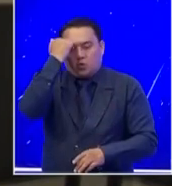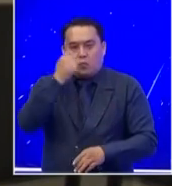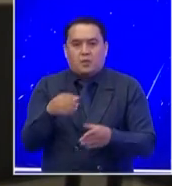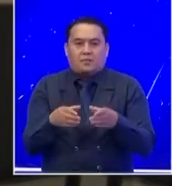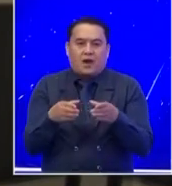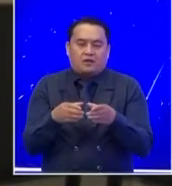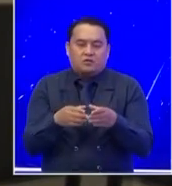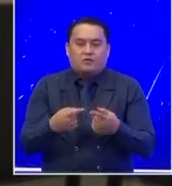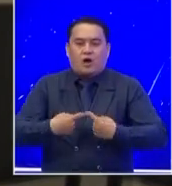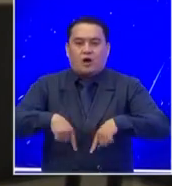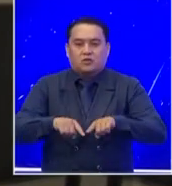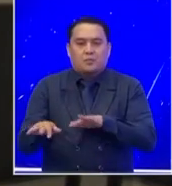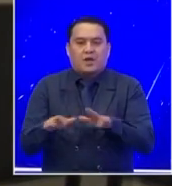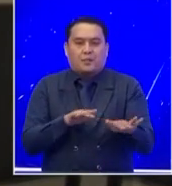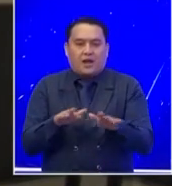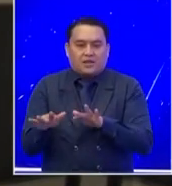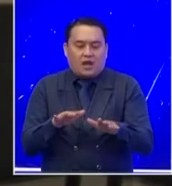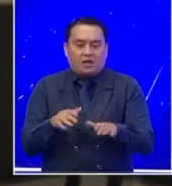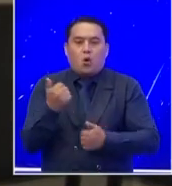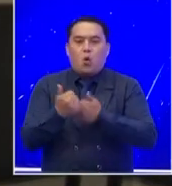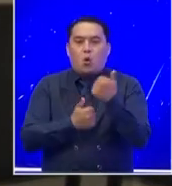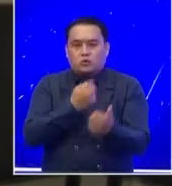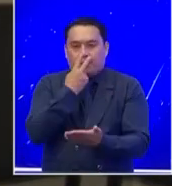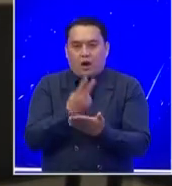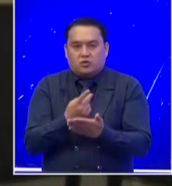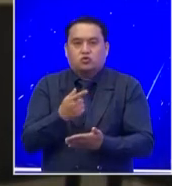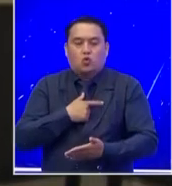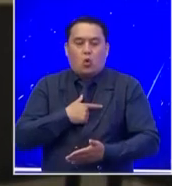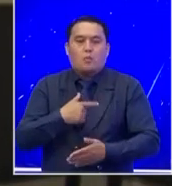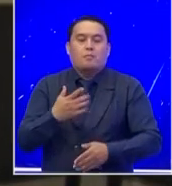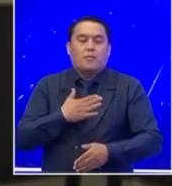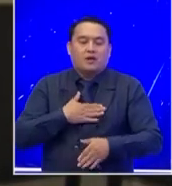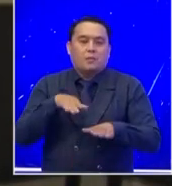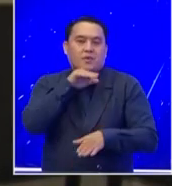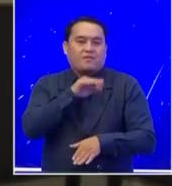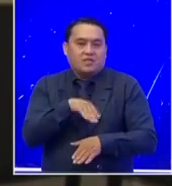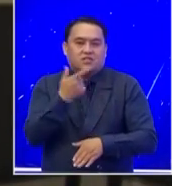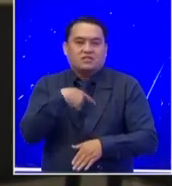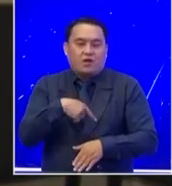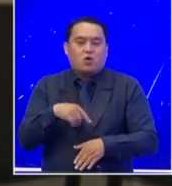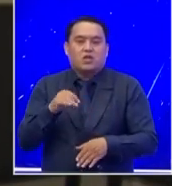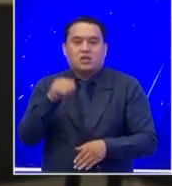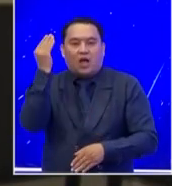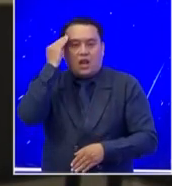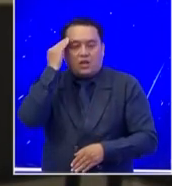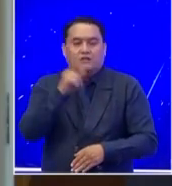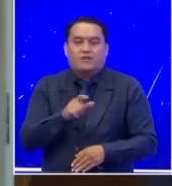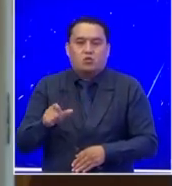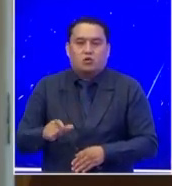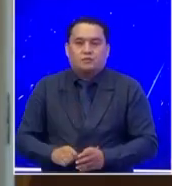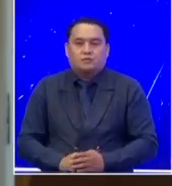профсоюзу СНМ за организацию мероприятия. Этот конкурс показал, что мои коллеги не только профессионалы своего дела, но и талантливые